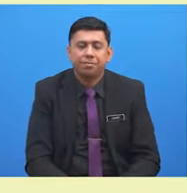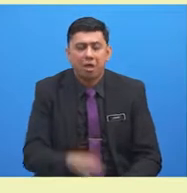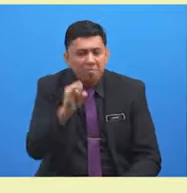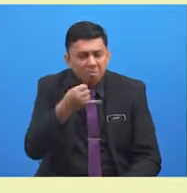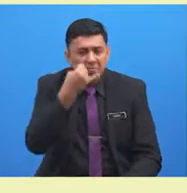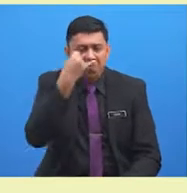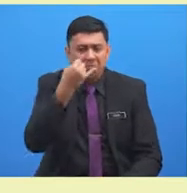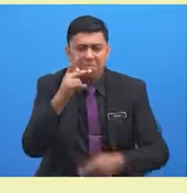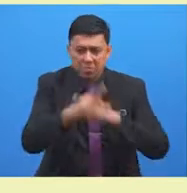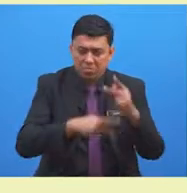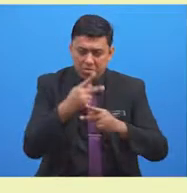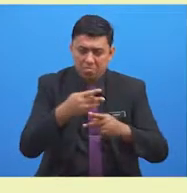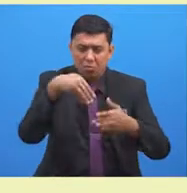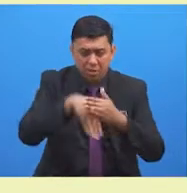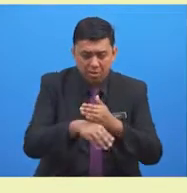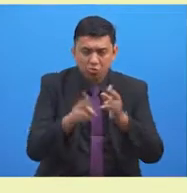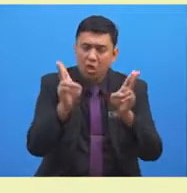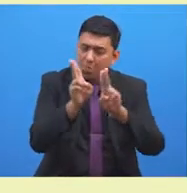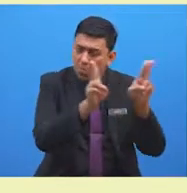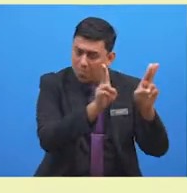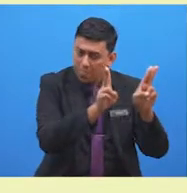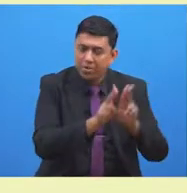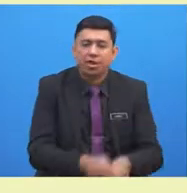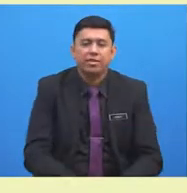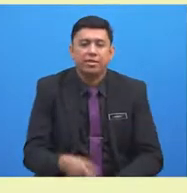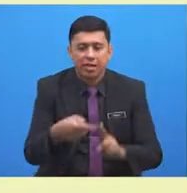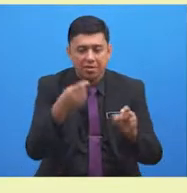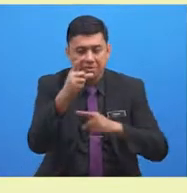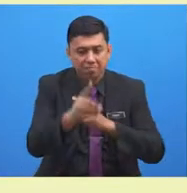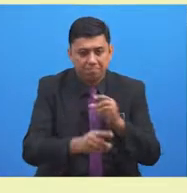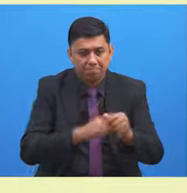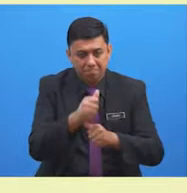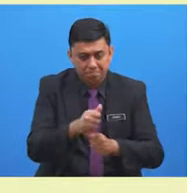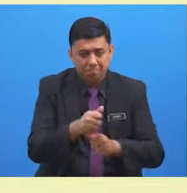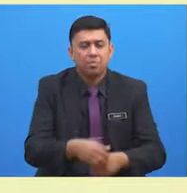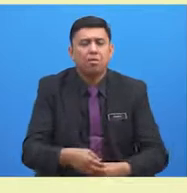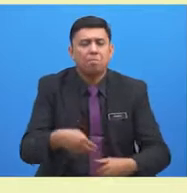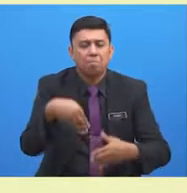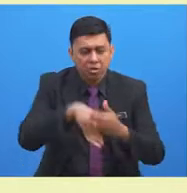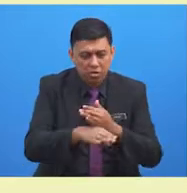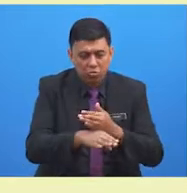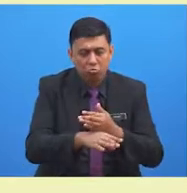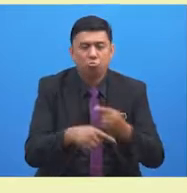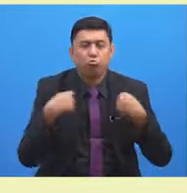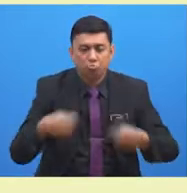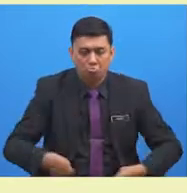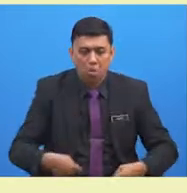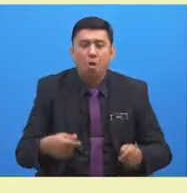Inspirasi adalah proses memasukkan udara dari atmosfera masuk ke dalam tubuh melalui rongga